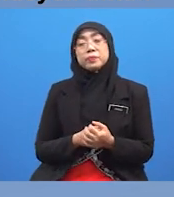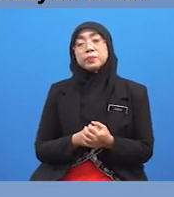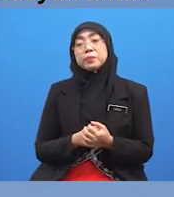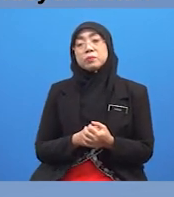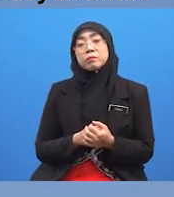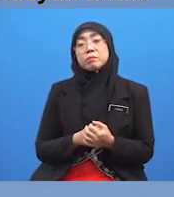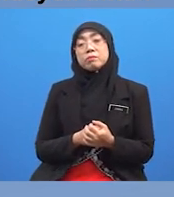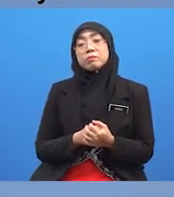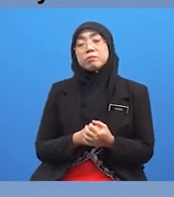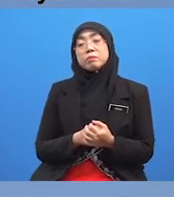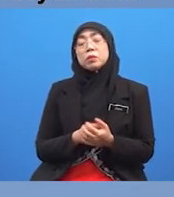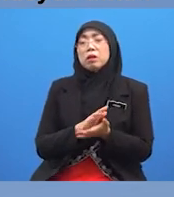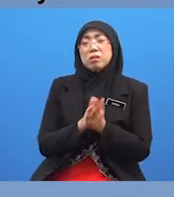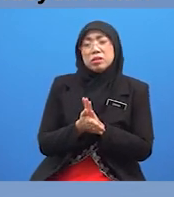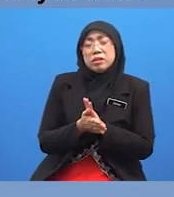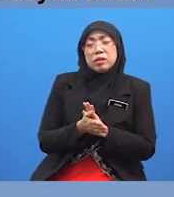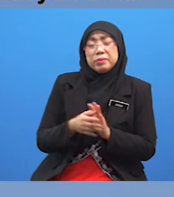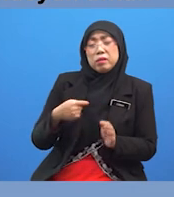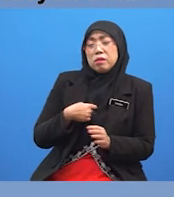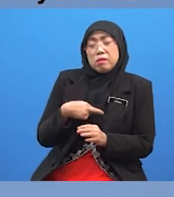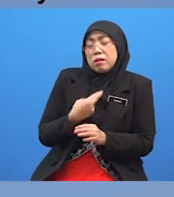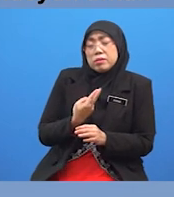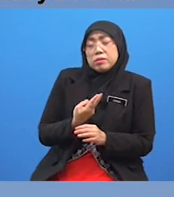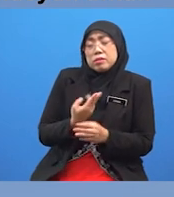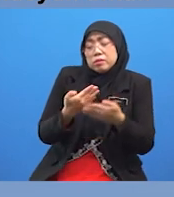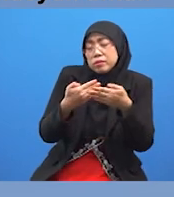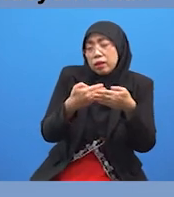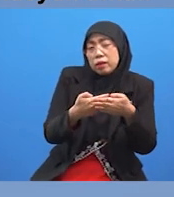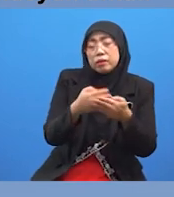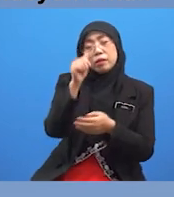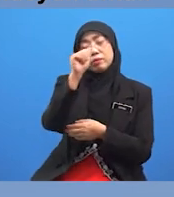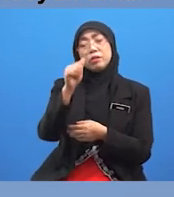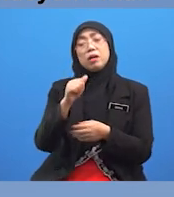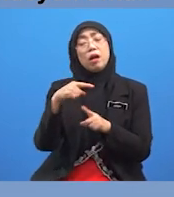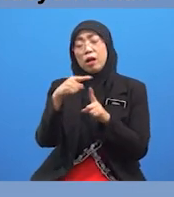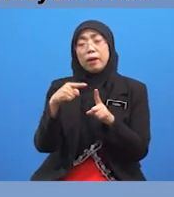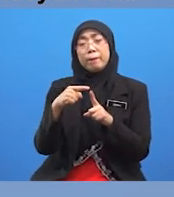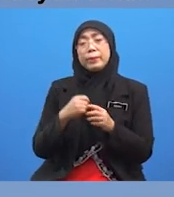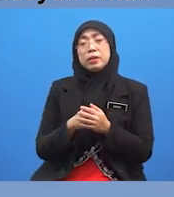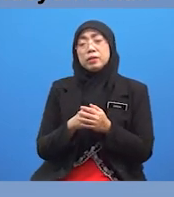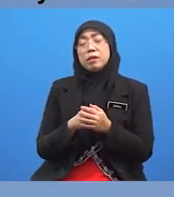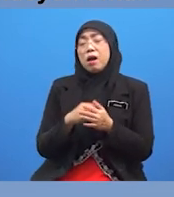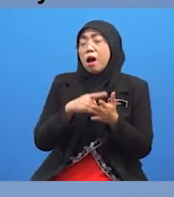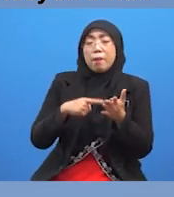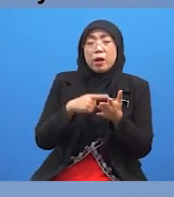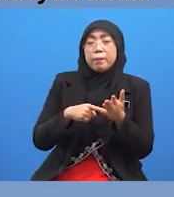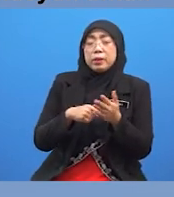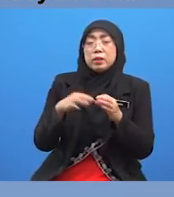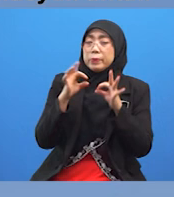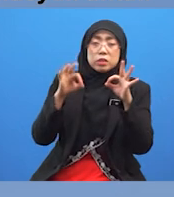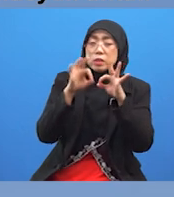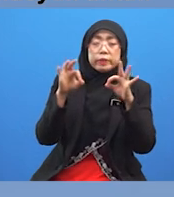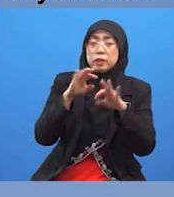demikian, Encik Muhammad merasakan dirinya amat dekat dengan Tuhan untuk menyatakan hasratnya dijayakan